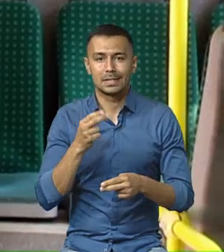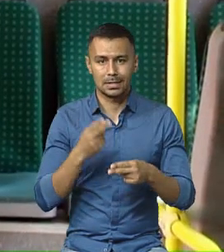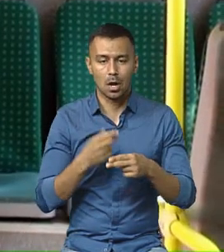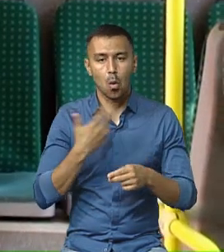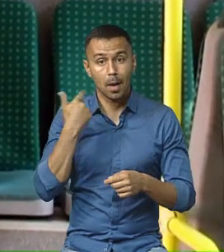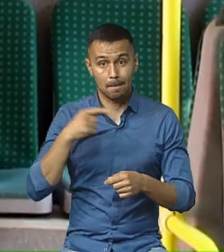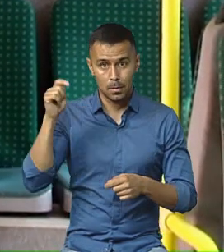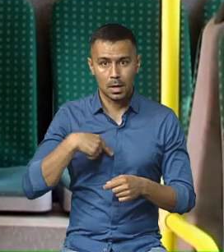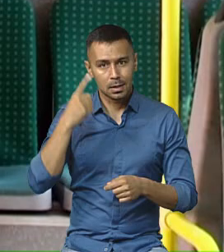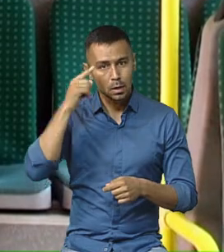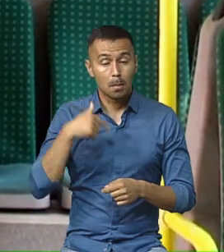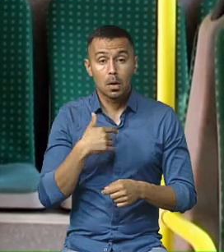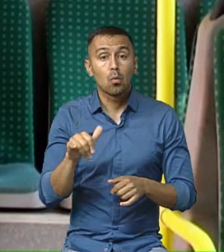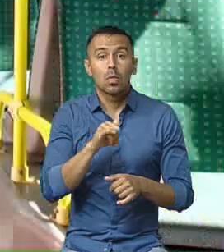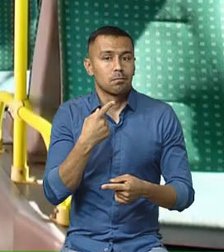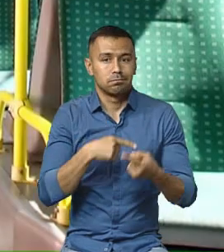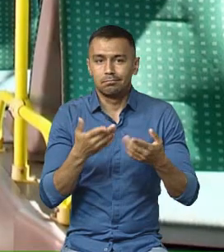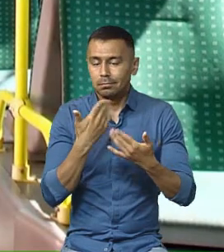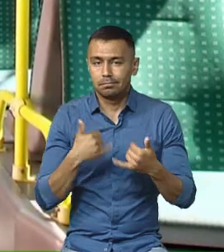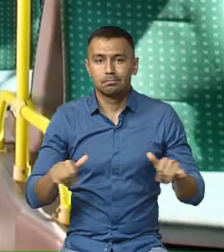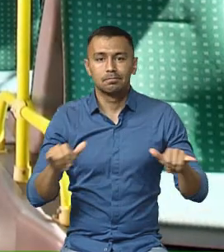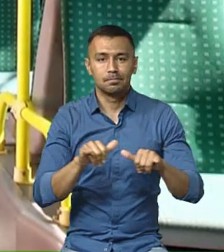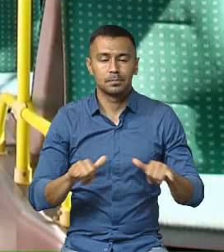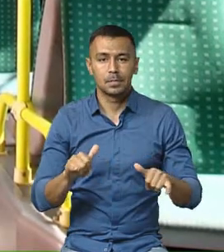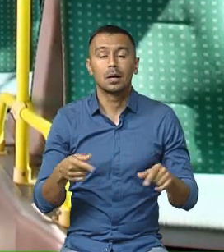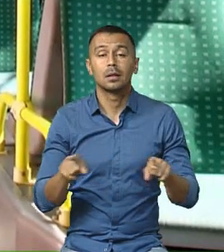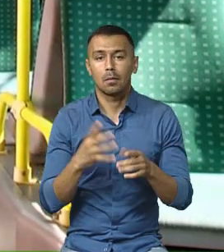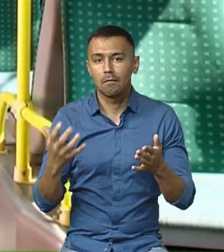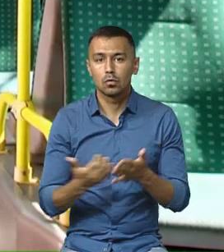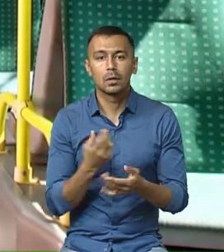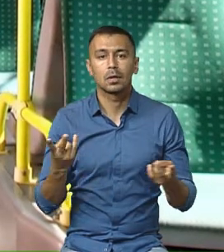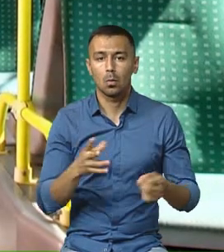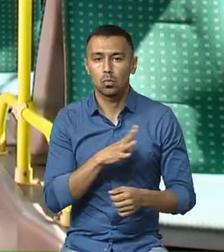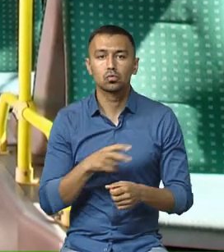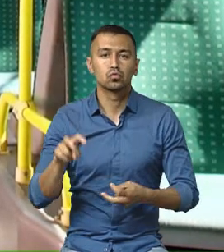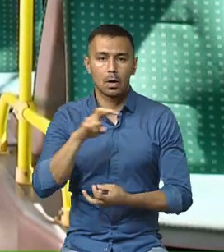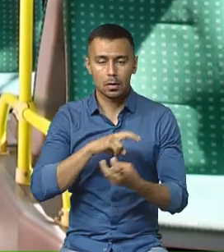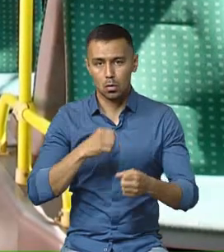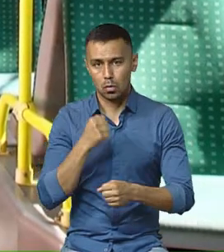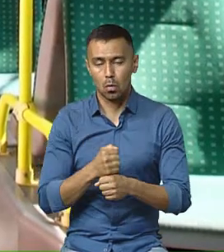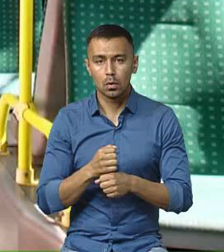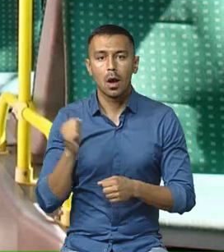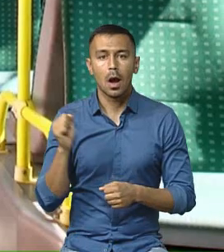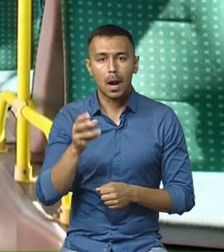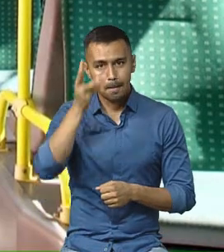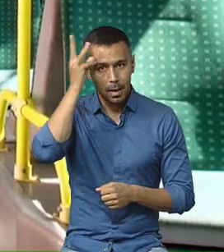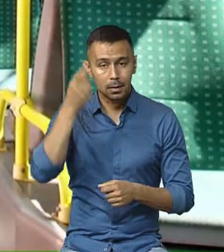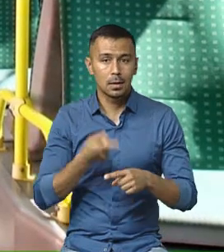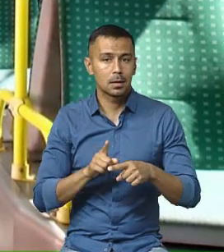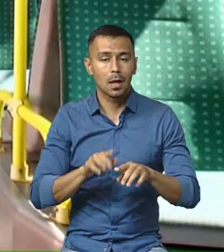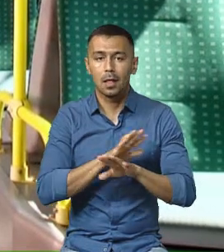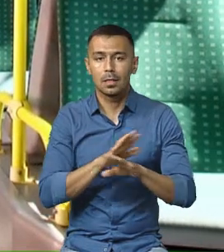приїхала сюди, я вже знала, що мені нема куди повертатися. І так склалося, що треба було шукати роботу, а Хмельницький – це